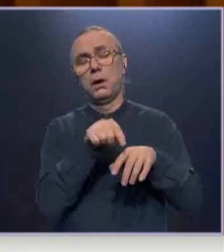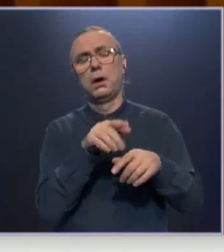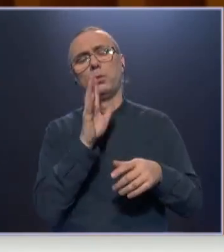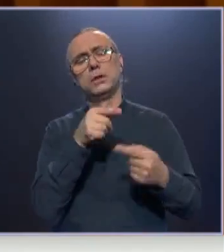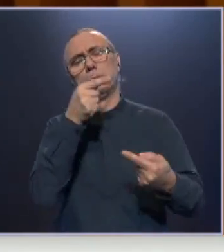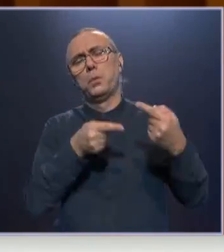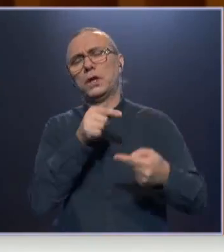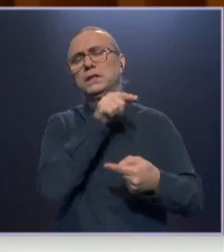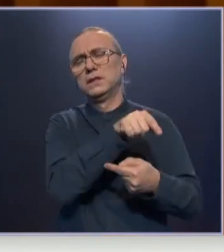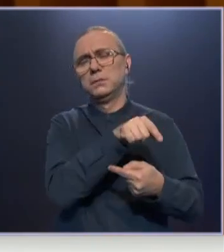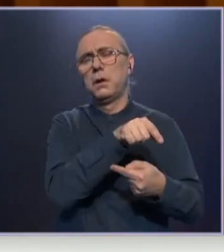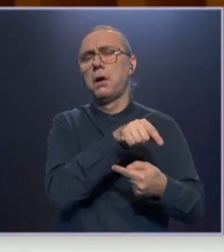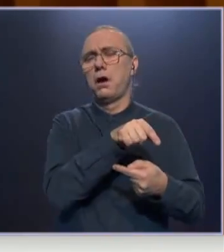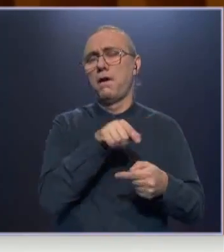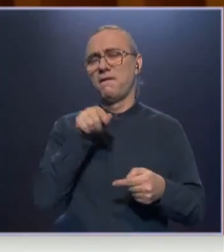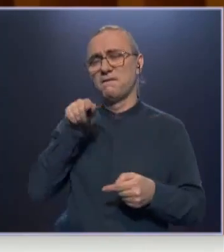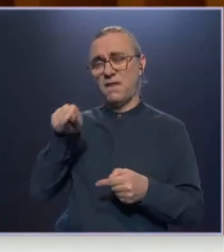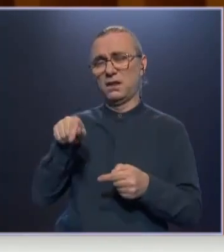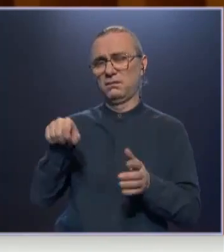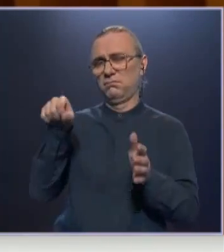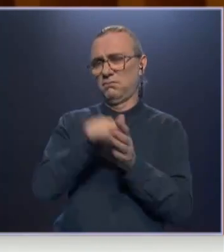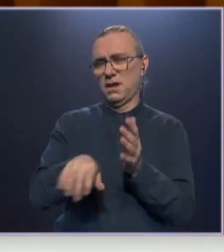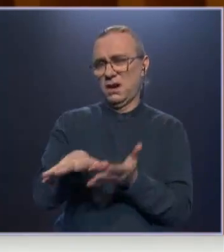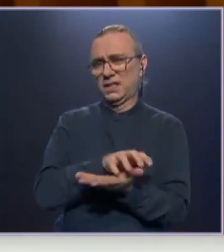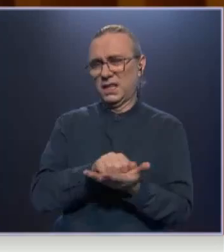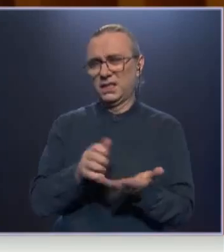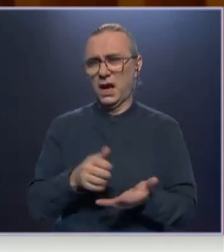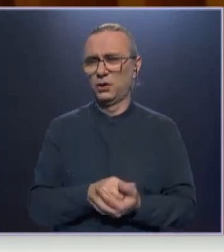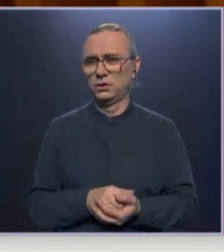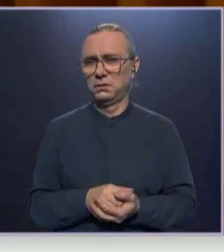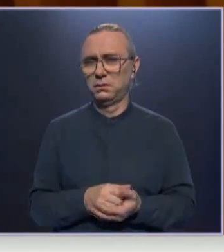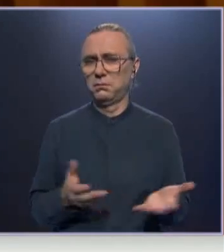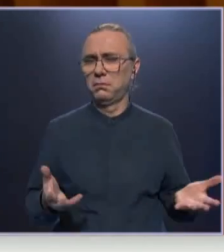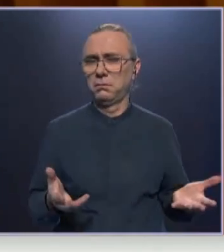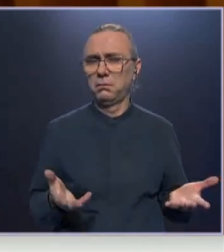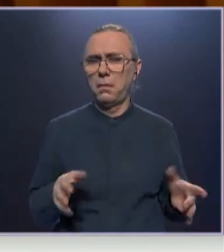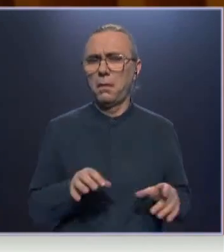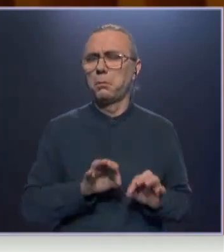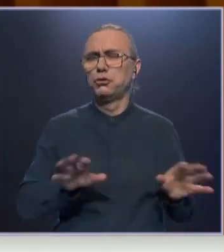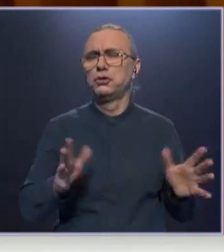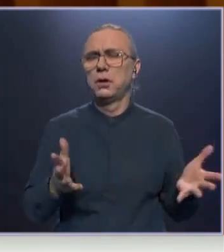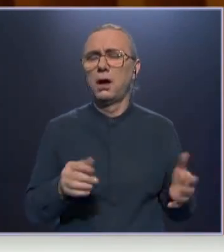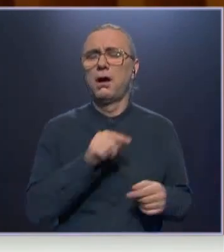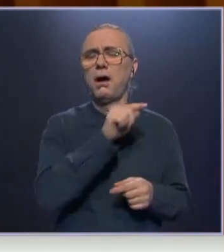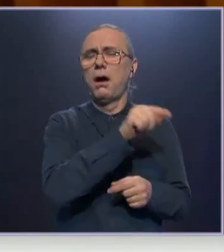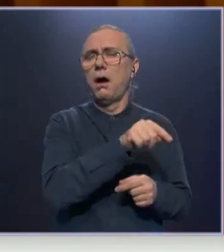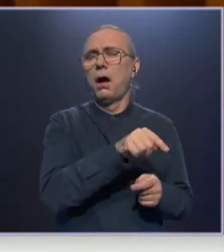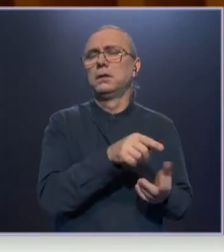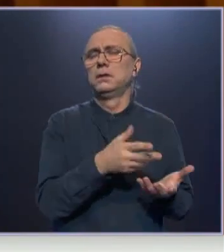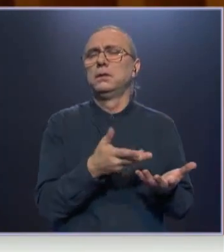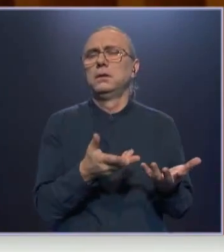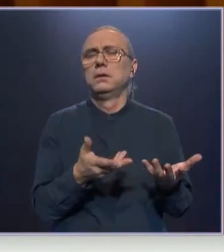могут просто растерзать. Но причина этого обожествления одна – доверие всему, что показалось